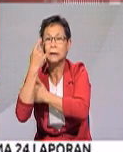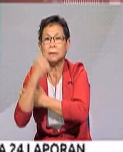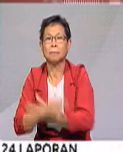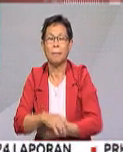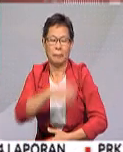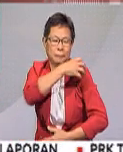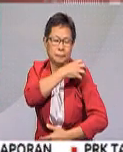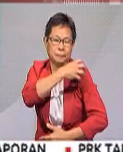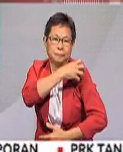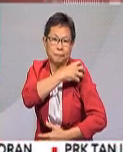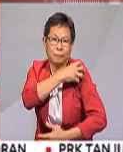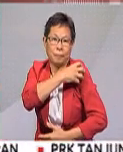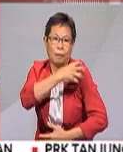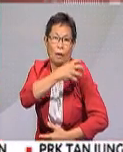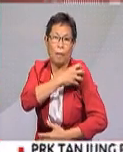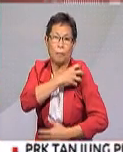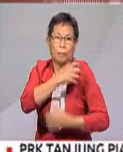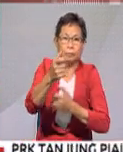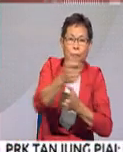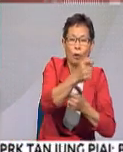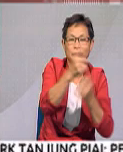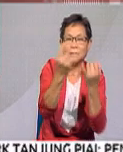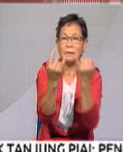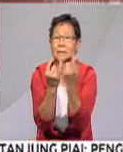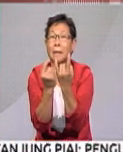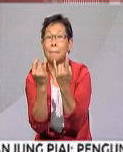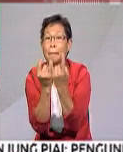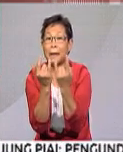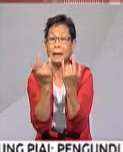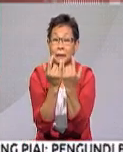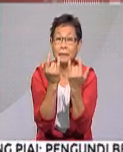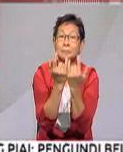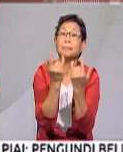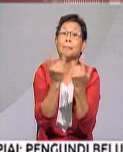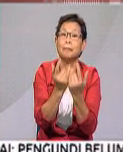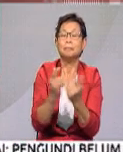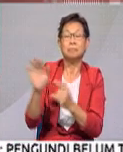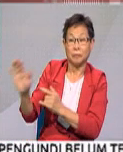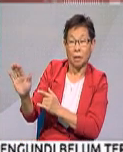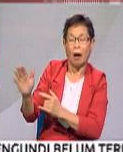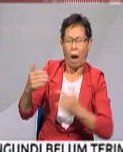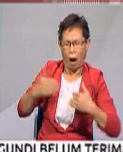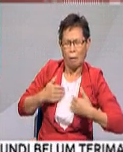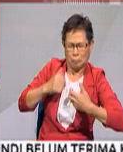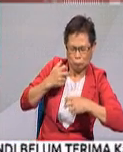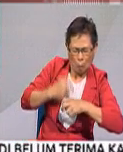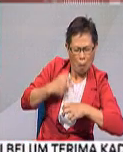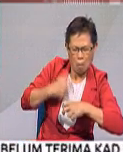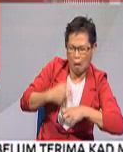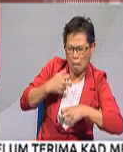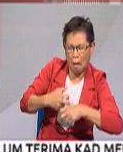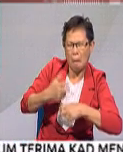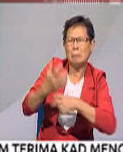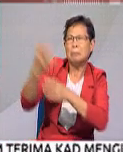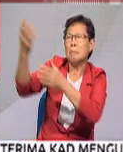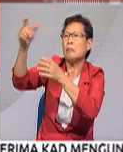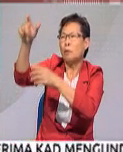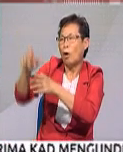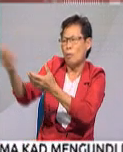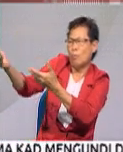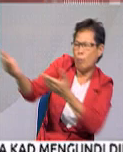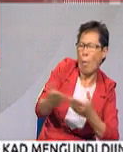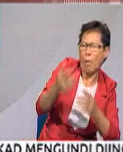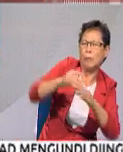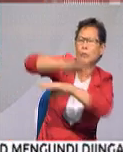Menurut pegawai kanan penguasa bomba Taiping, Rafael Hairul Richard, pihaknya mengalami kesukaran membawa turun mangsa dari